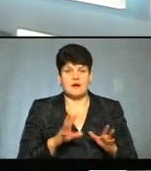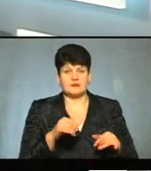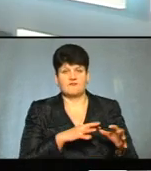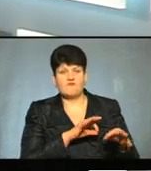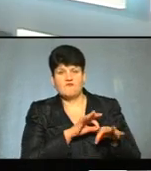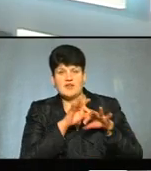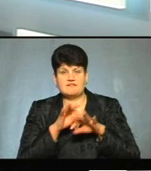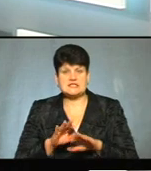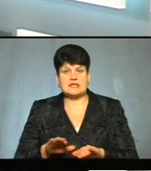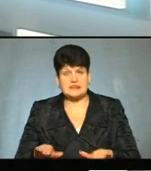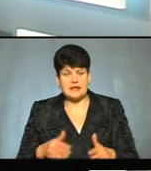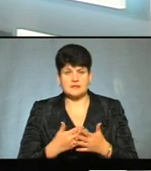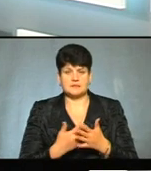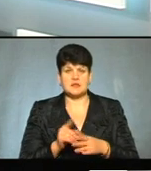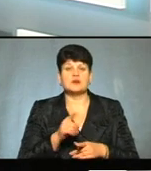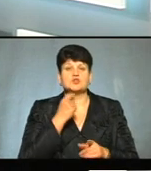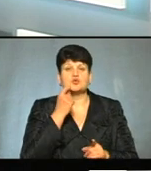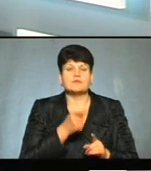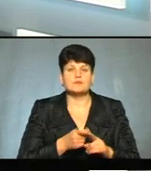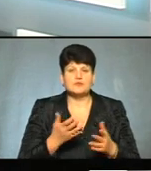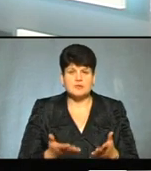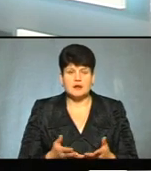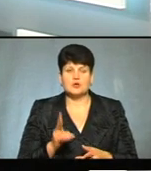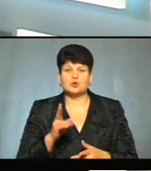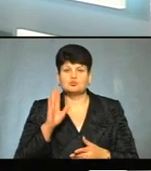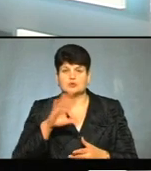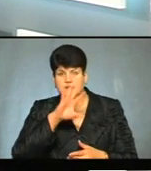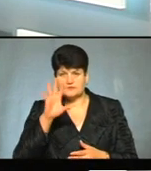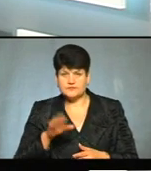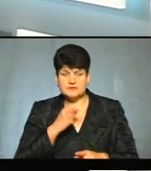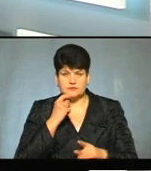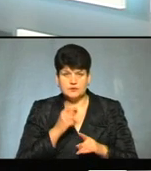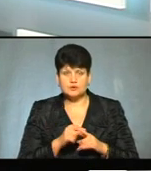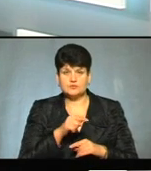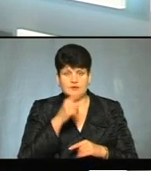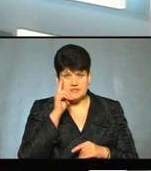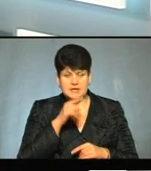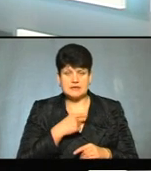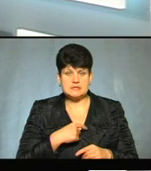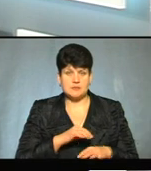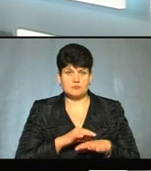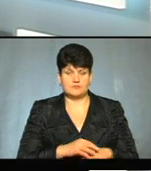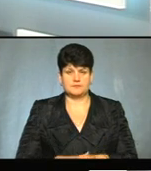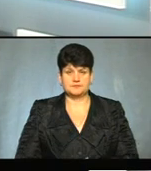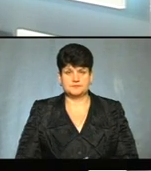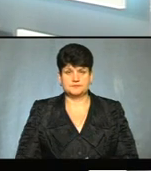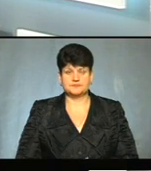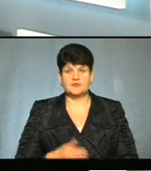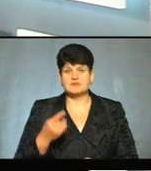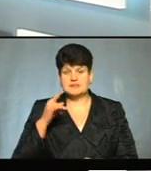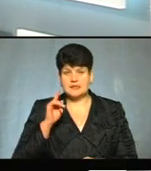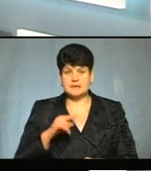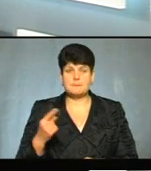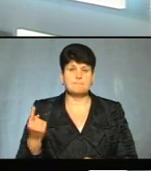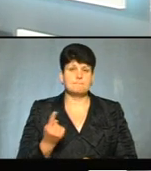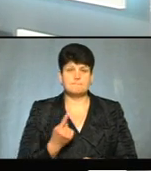мають евакуйовувати дітей, для прикладу, за що вони відповідальні, хто несе відповідальність за те, аби вони знали, як себе вести? Ну,